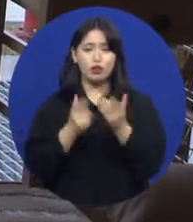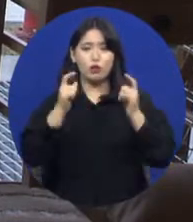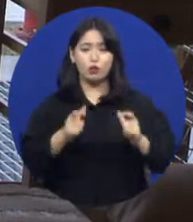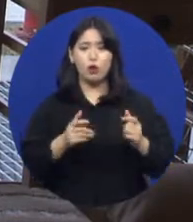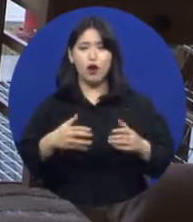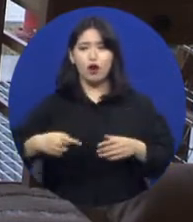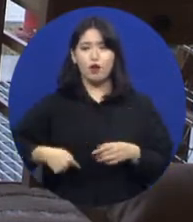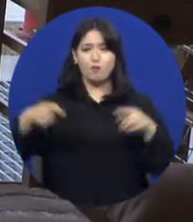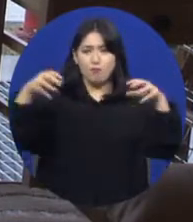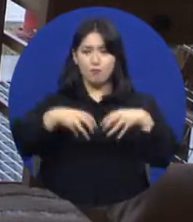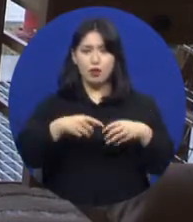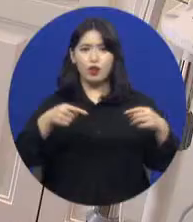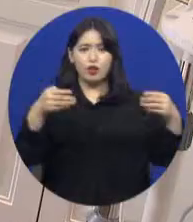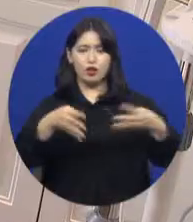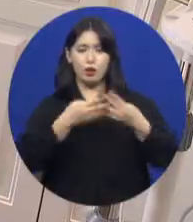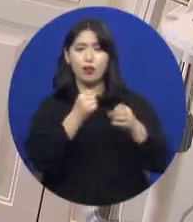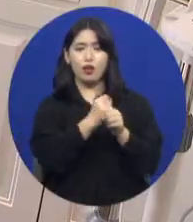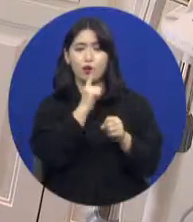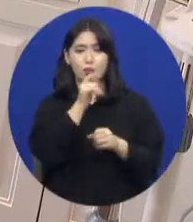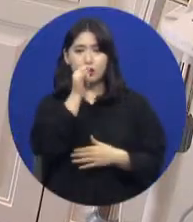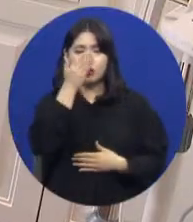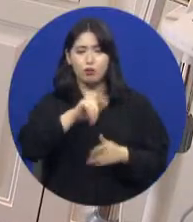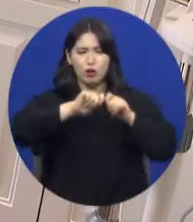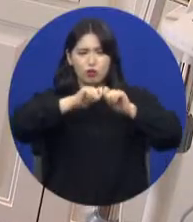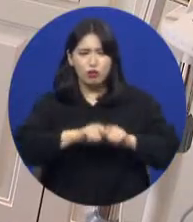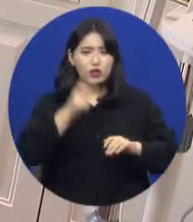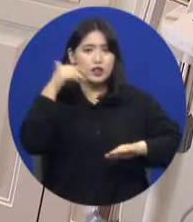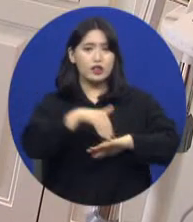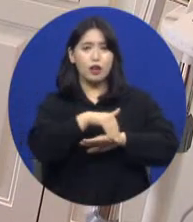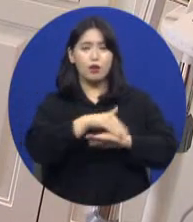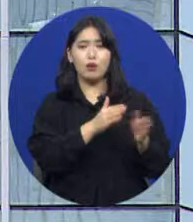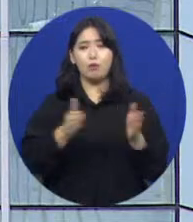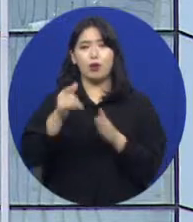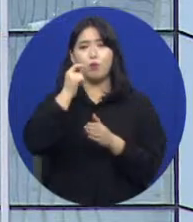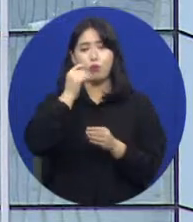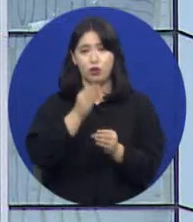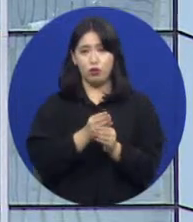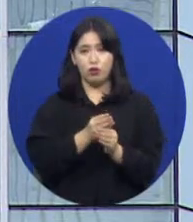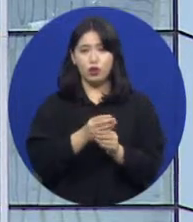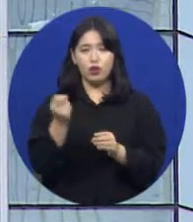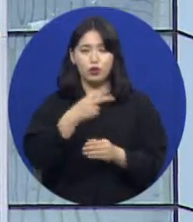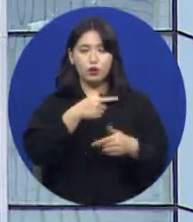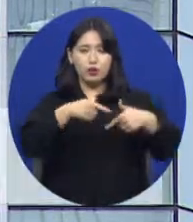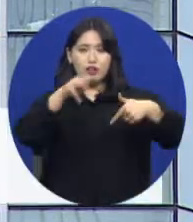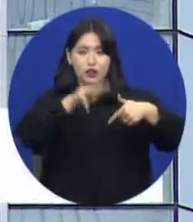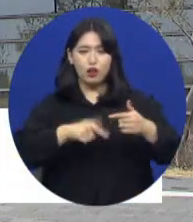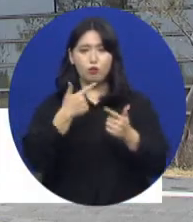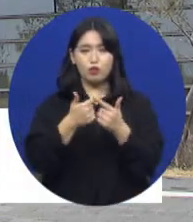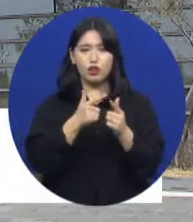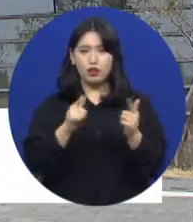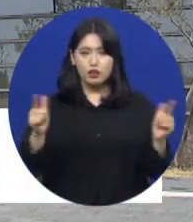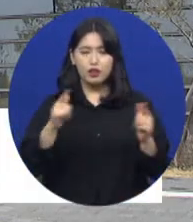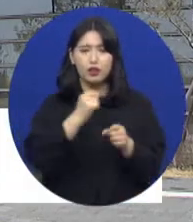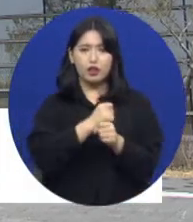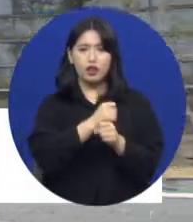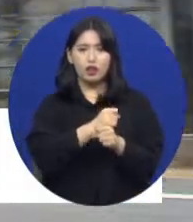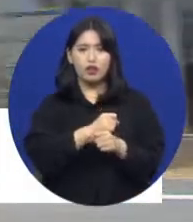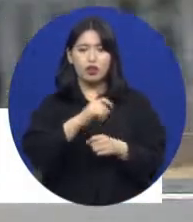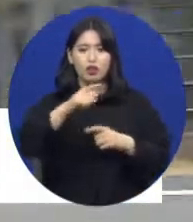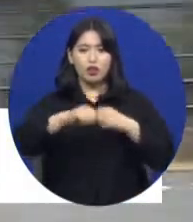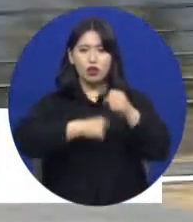협의한다는 방침이지만 아직 구체적인 계획은 마련하지 못한 상황. 또 인천과 부산 등 전국의